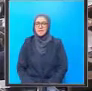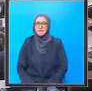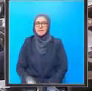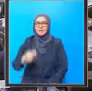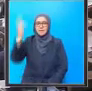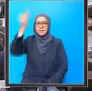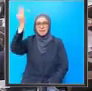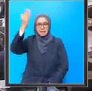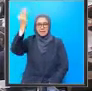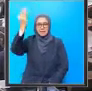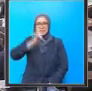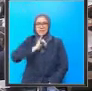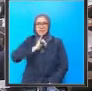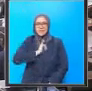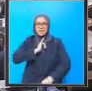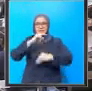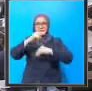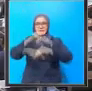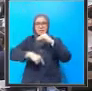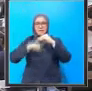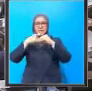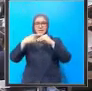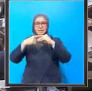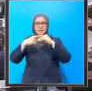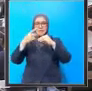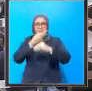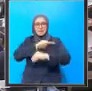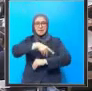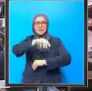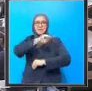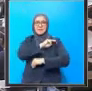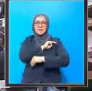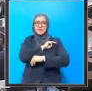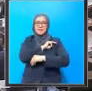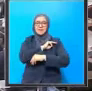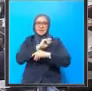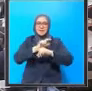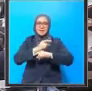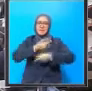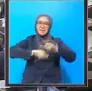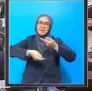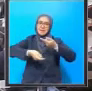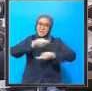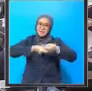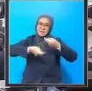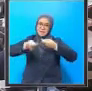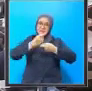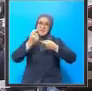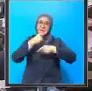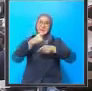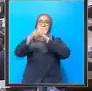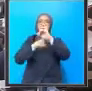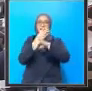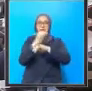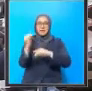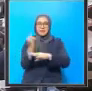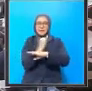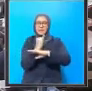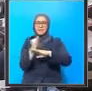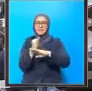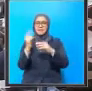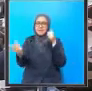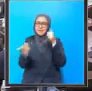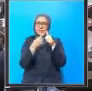Pembahasan saya mengenai Kementerian Perdagangan Antarabangsa dan Industri. Yang